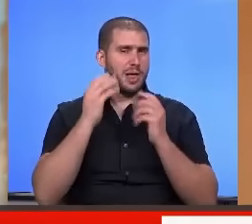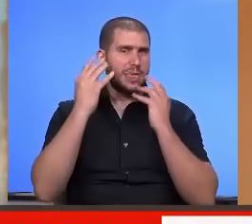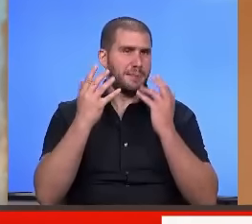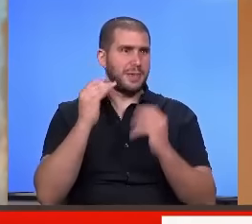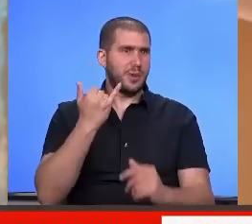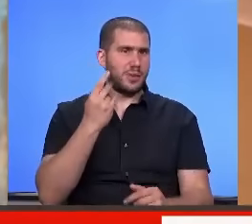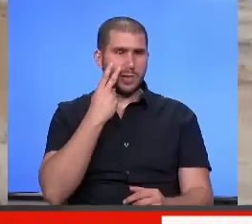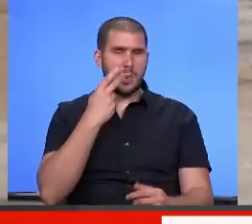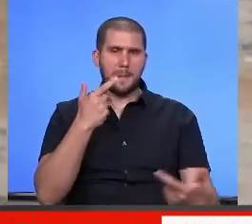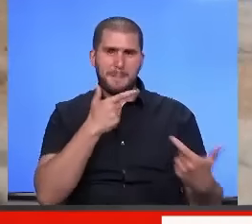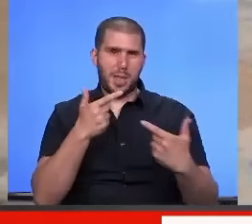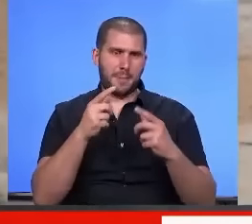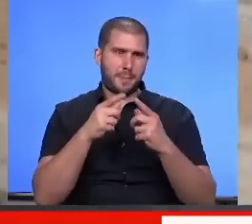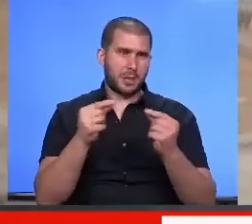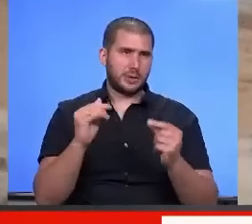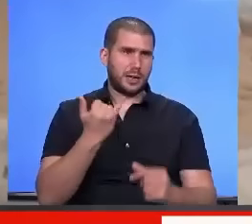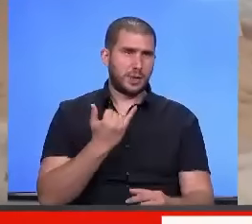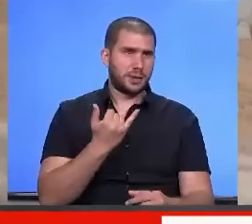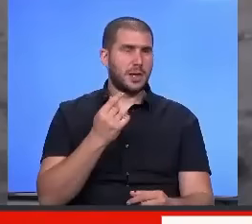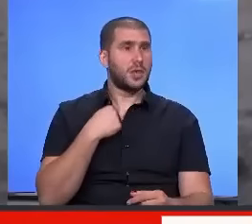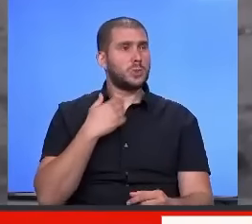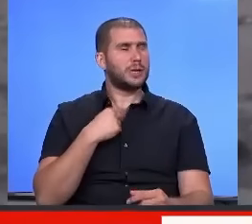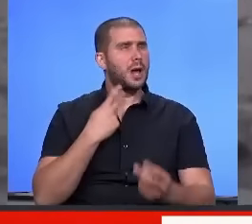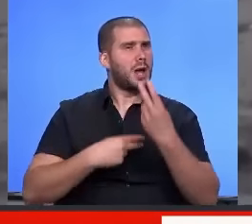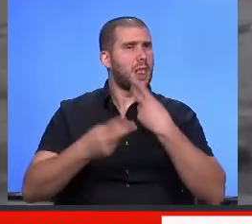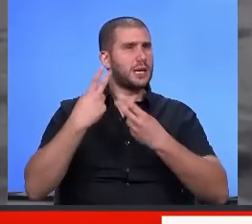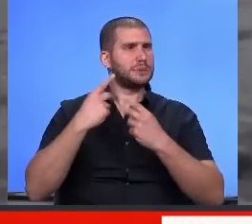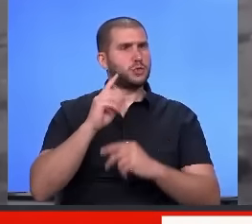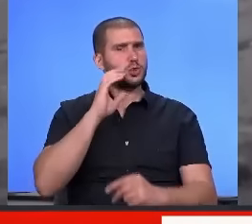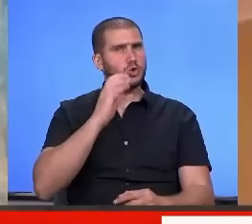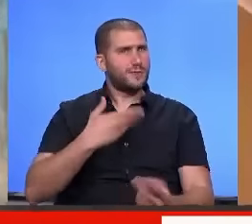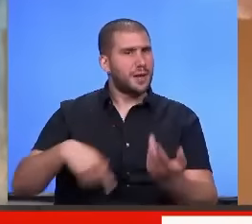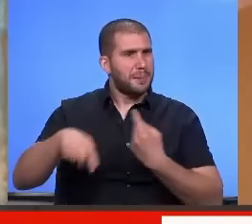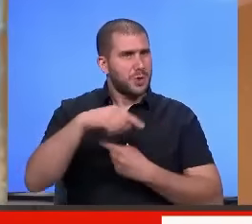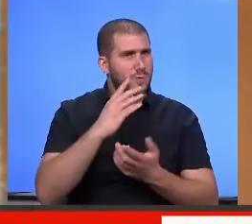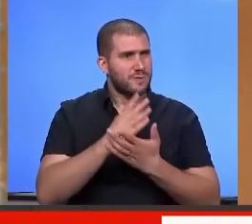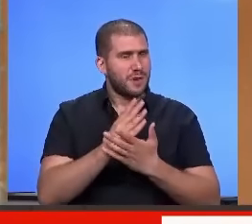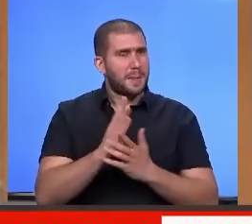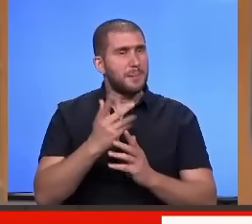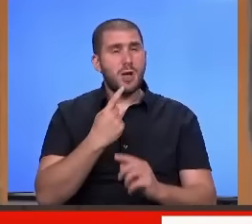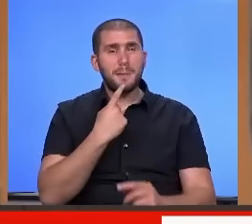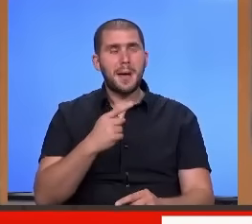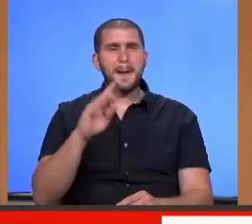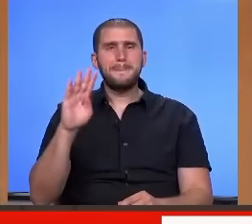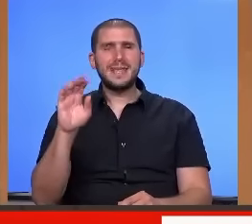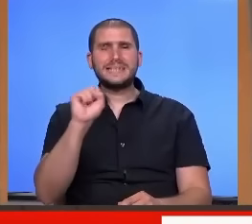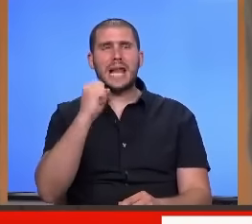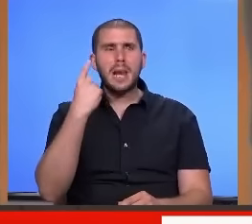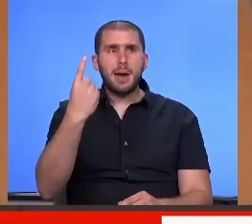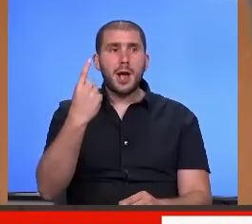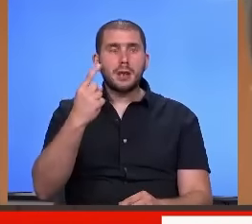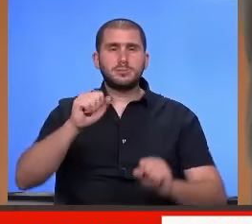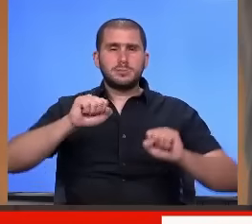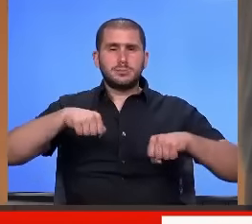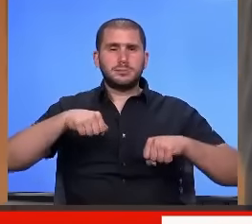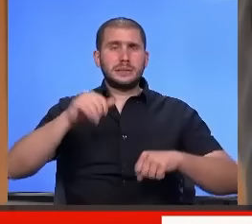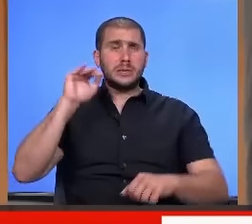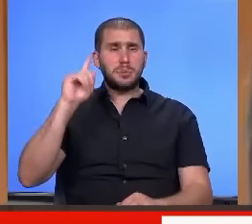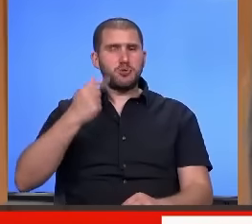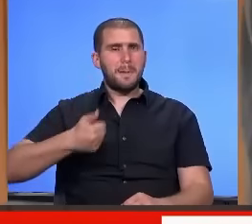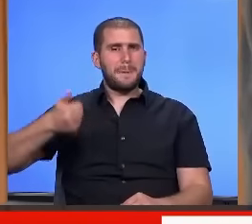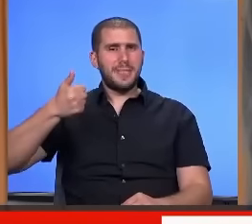ברקע המלחמה בעזה. ואני רוצה להחזיר אותך ואת מי שצופה בנו, זה מה שאמר בן סלמן, יורש היצר הסעודי, מי שמנהל את